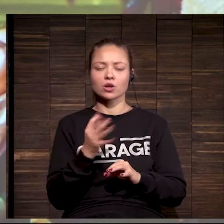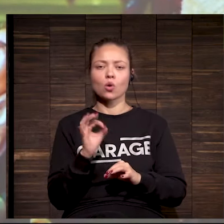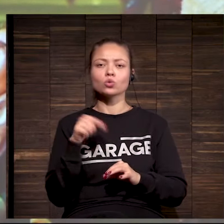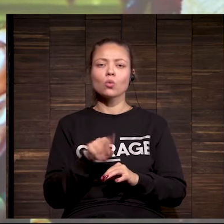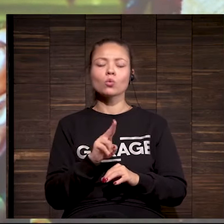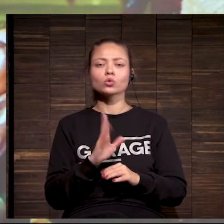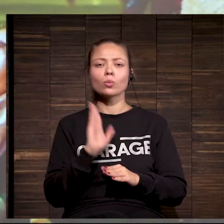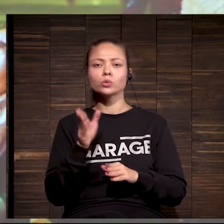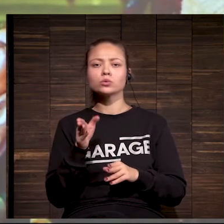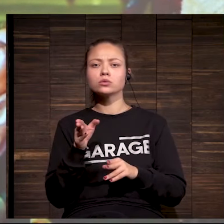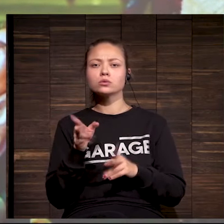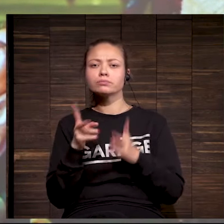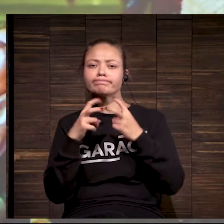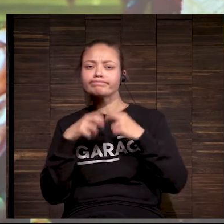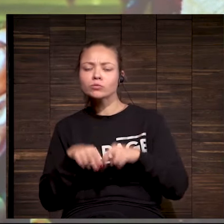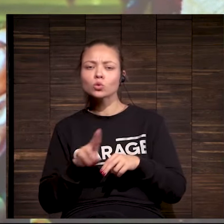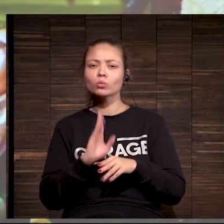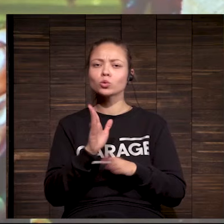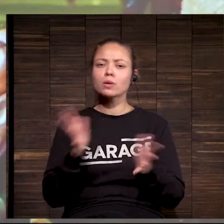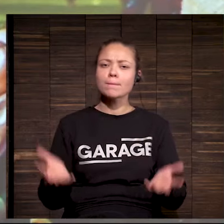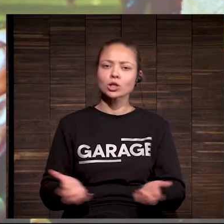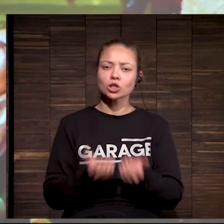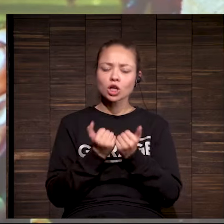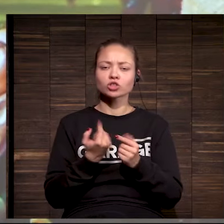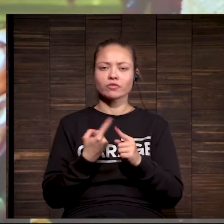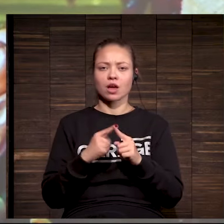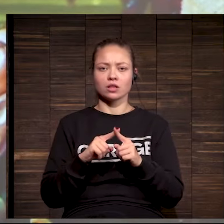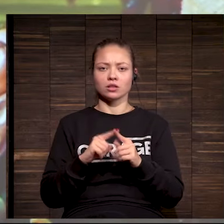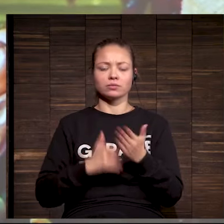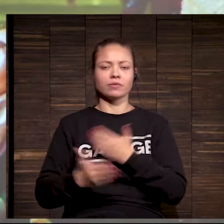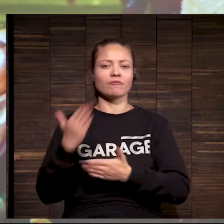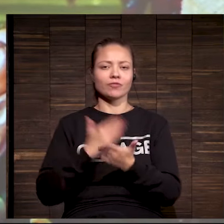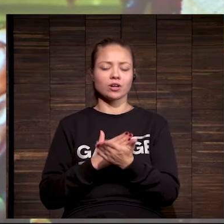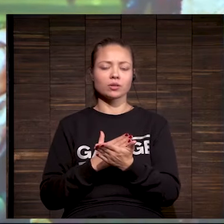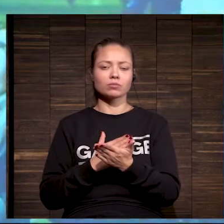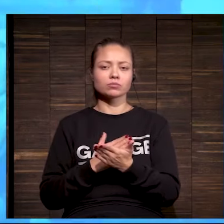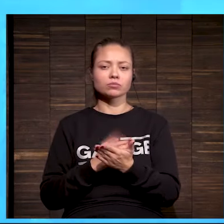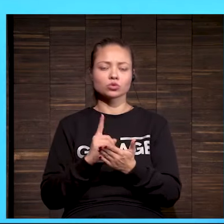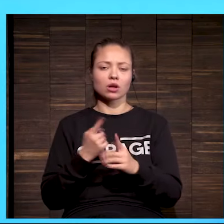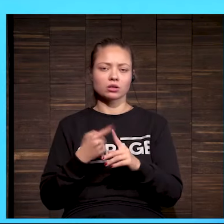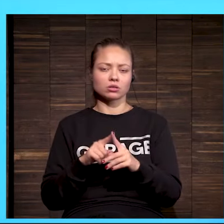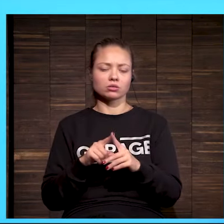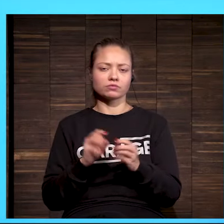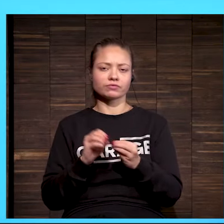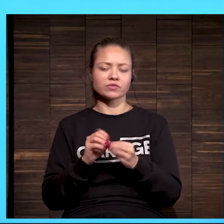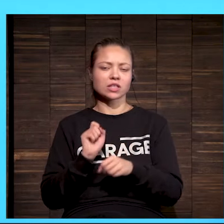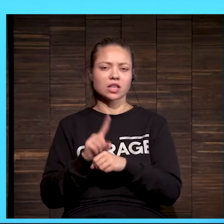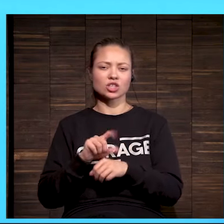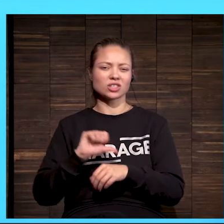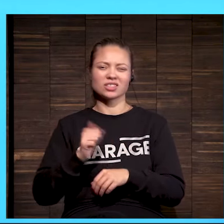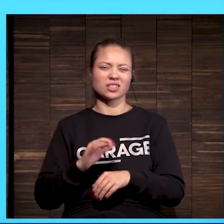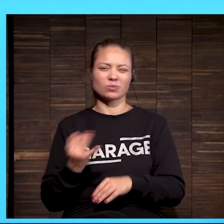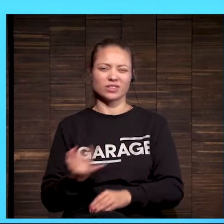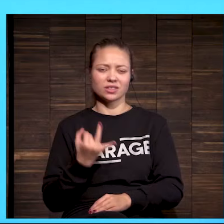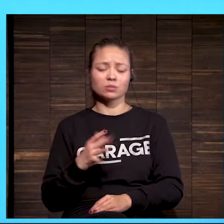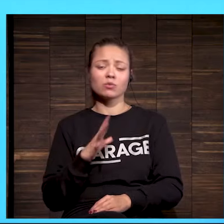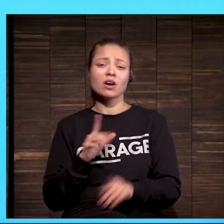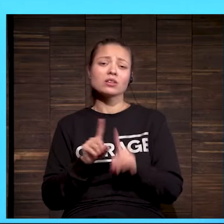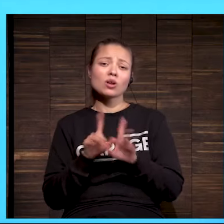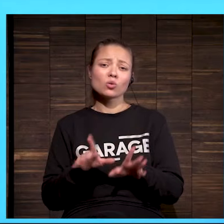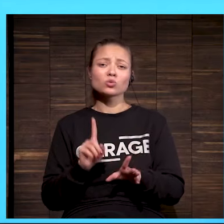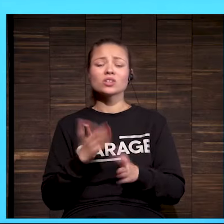кто будет мониторить кто будет поддерживать этот выхлоп потому что это все-таки задача не самая интересная и бывает